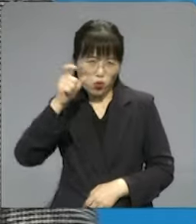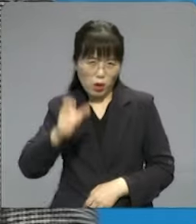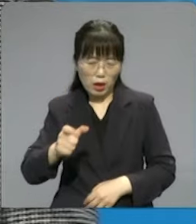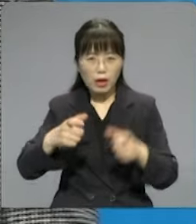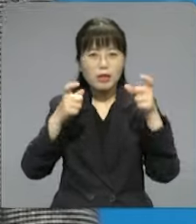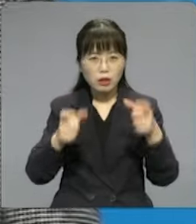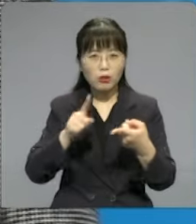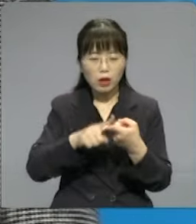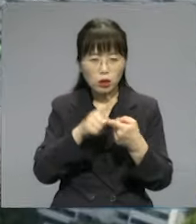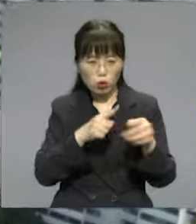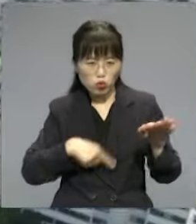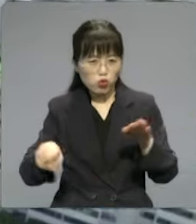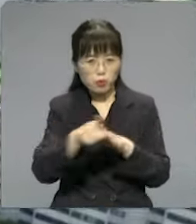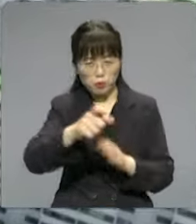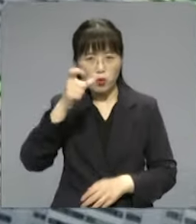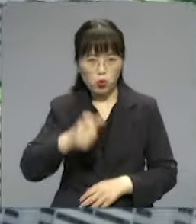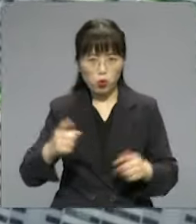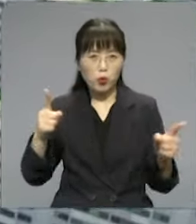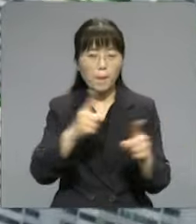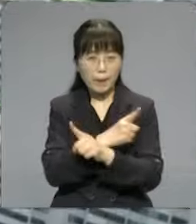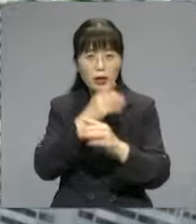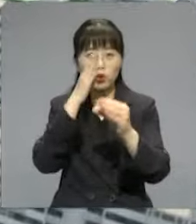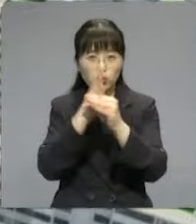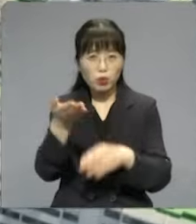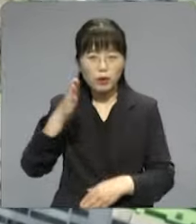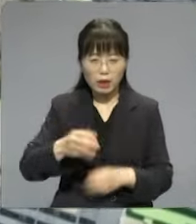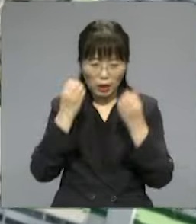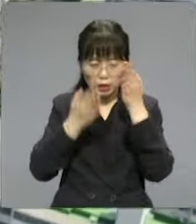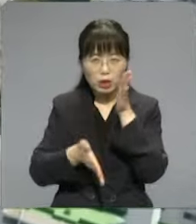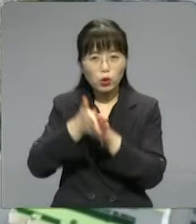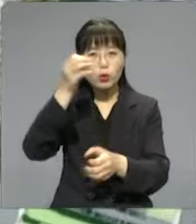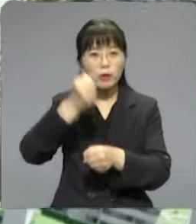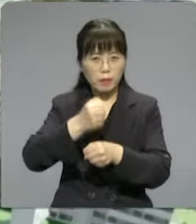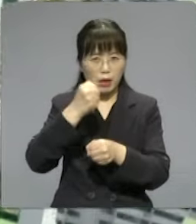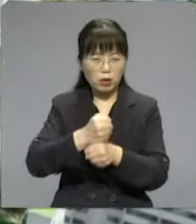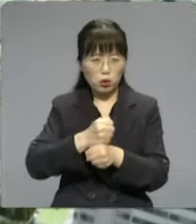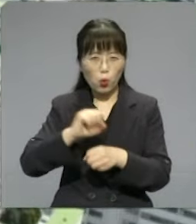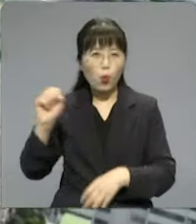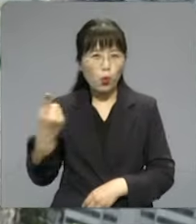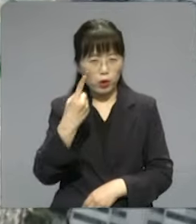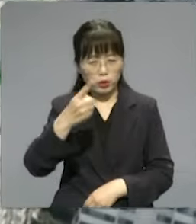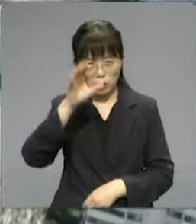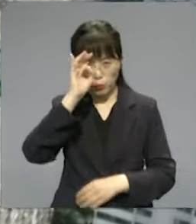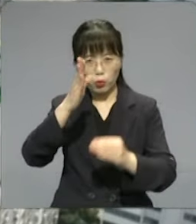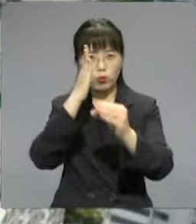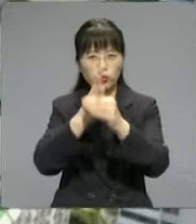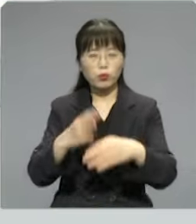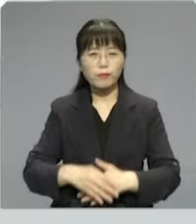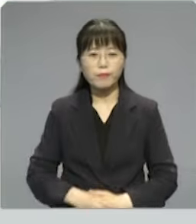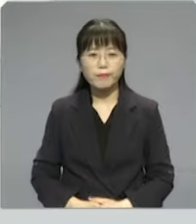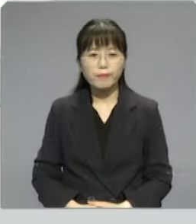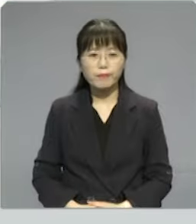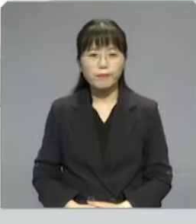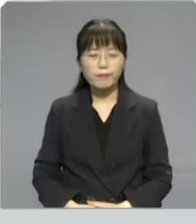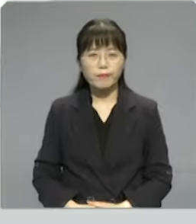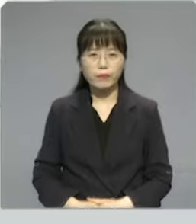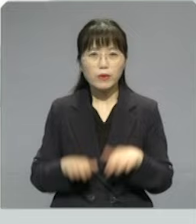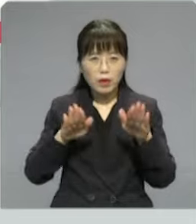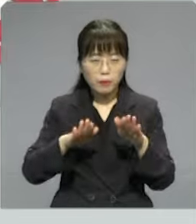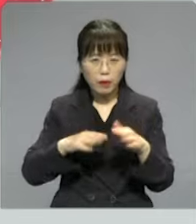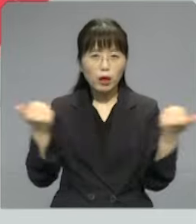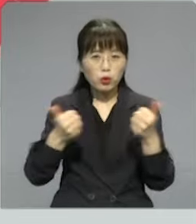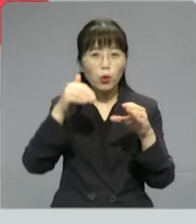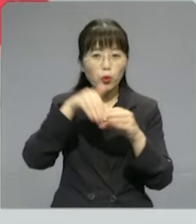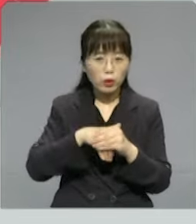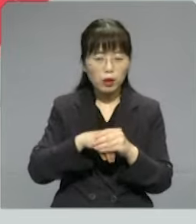지역도 진보 우세로 바뀌고 있는데 신도시 조성이 한 원인으로 꼽힙니다. 이번